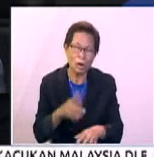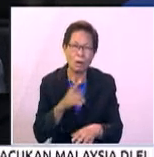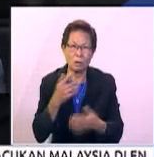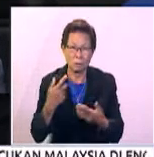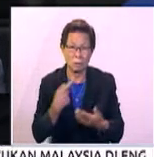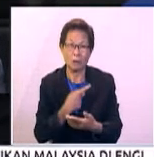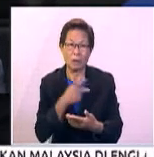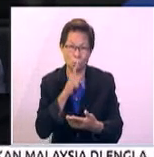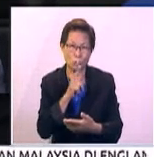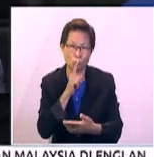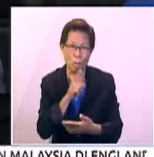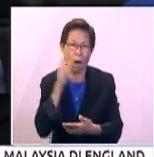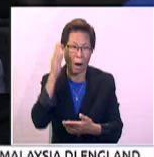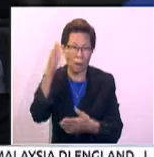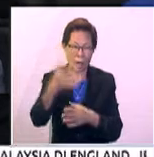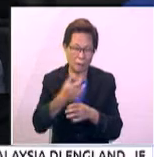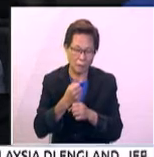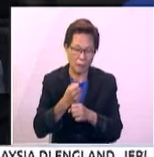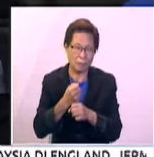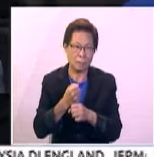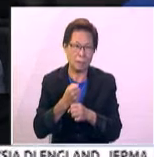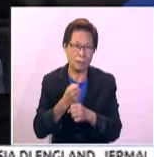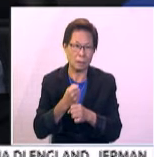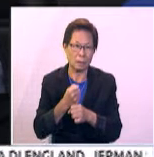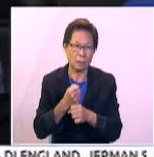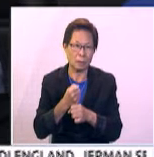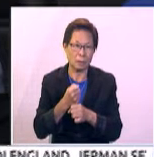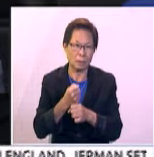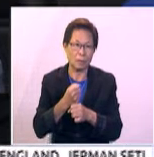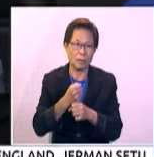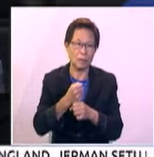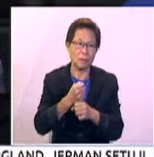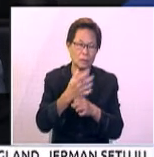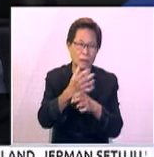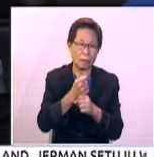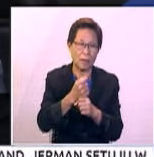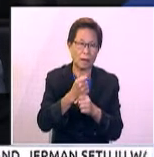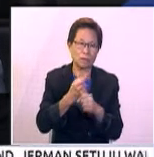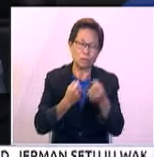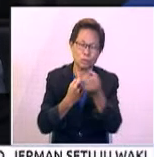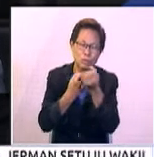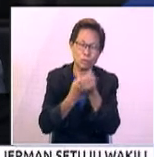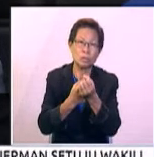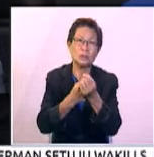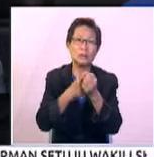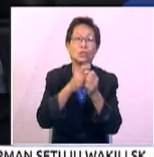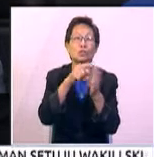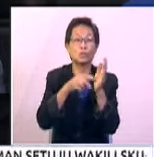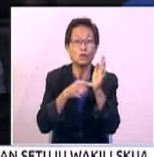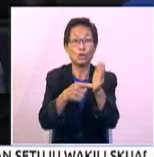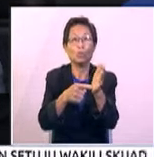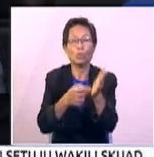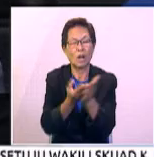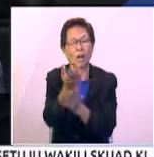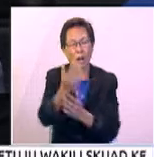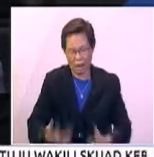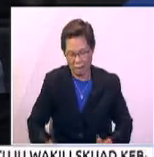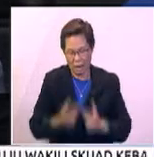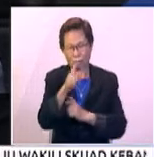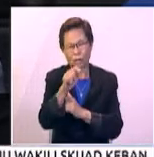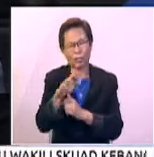akan mendapat satu coverage yang menyeluruh yang memang untuk semua penyokong